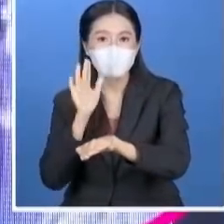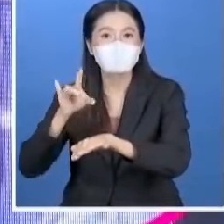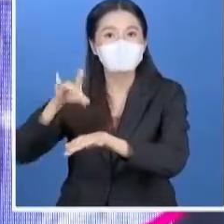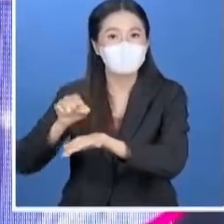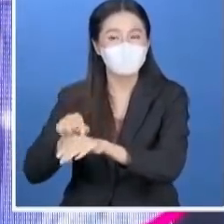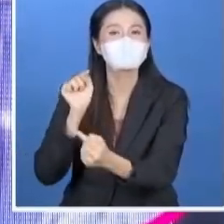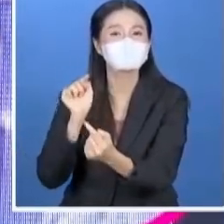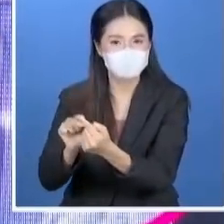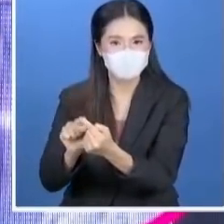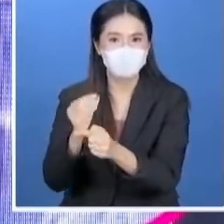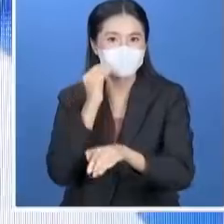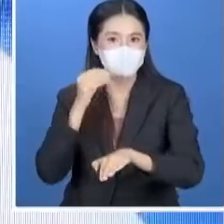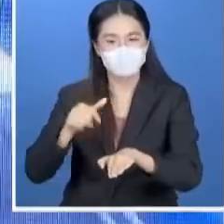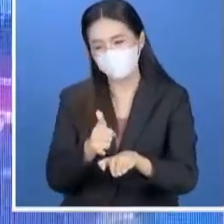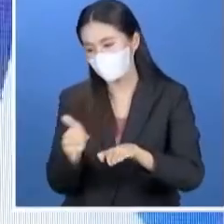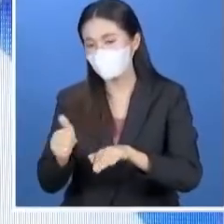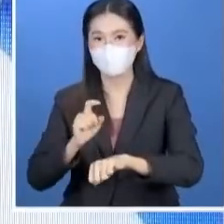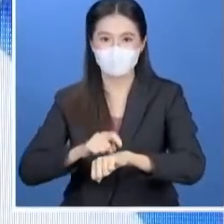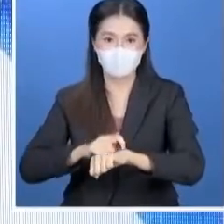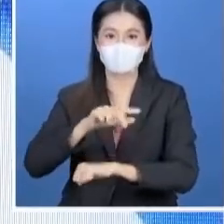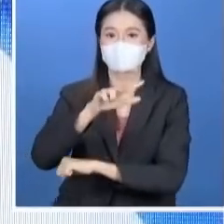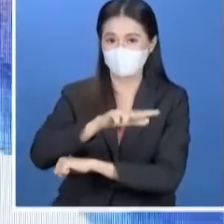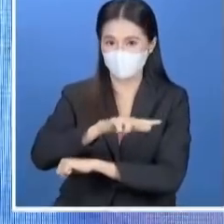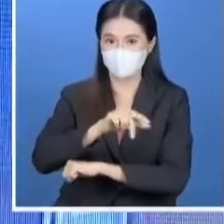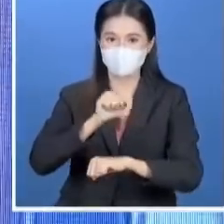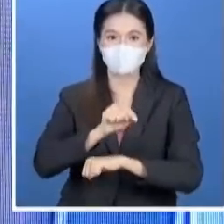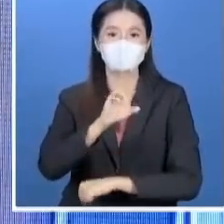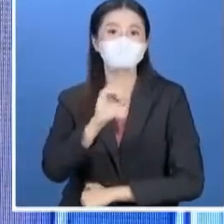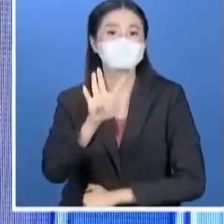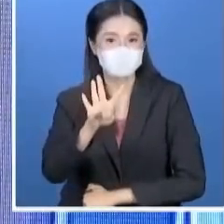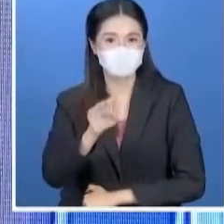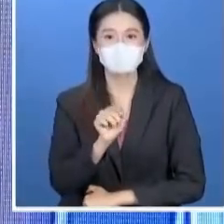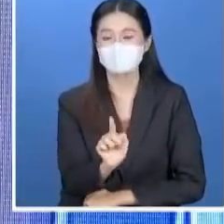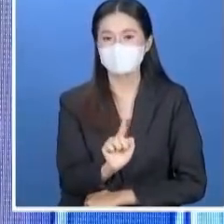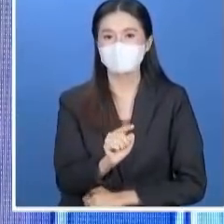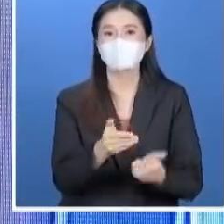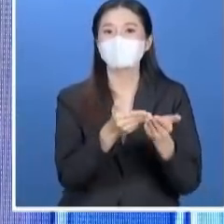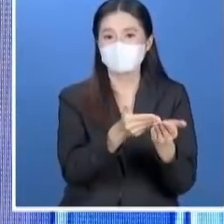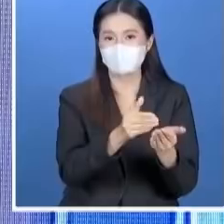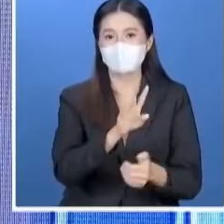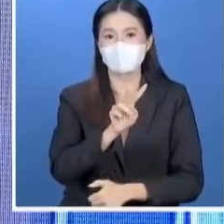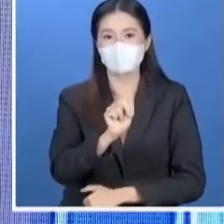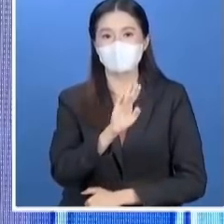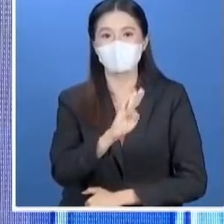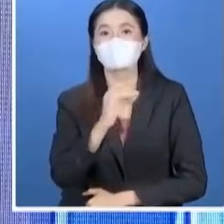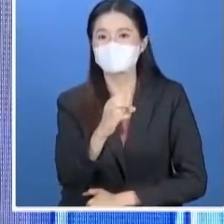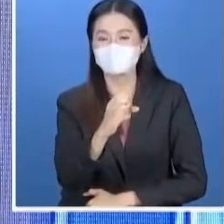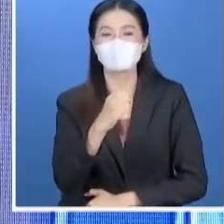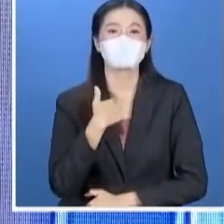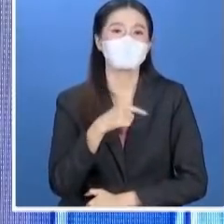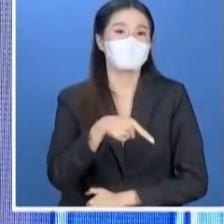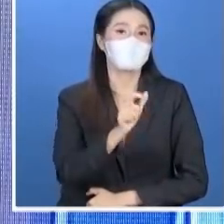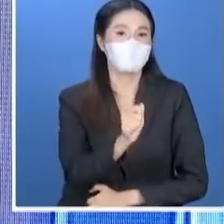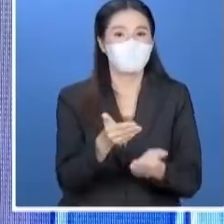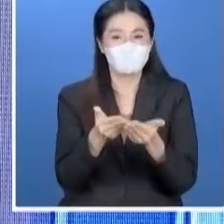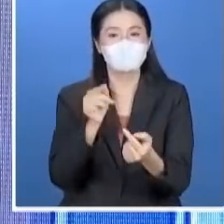แตงโมและเข้าไปในบ้านต่อมาเวลา 15:04 นอีกฝากหนึ่งคืออู่เรือ NBC นายปอได้เดินทางม